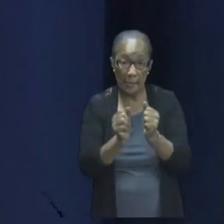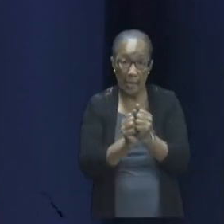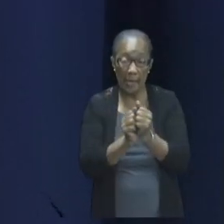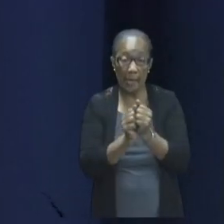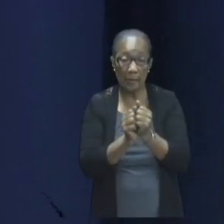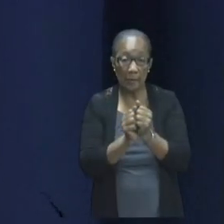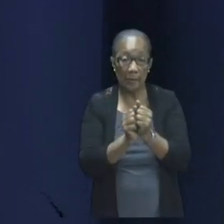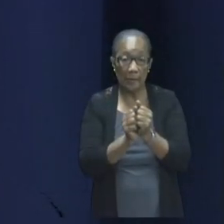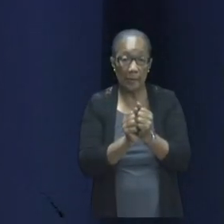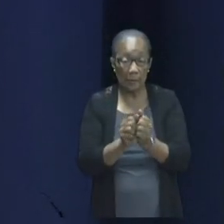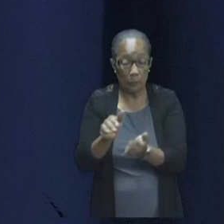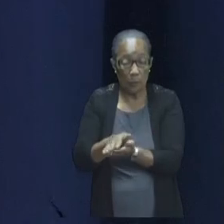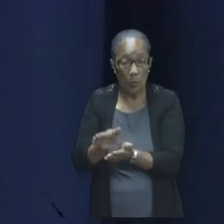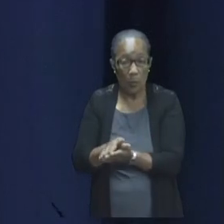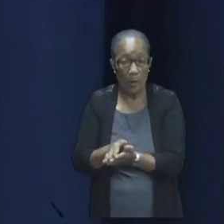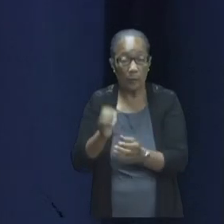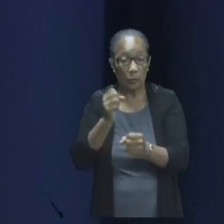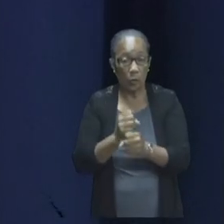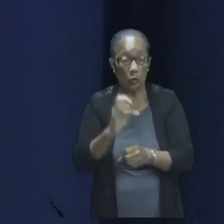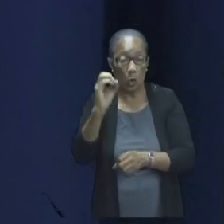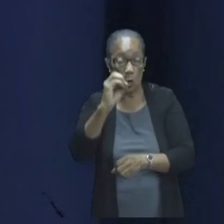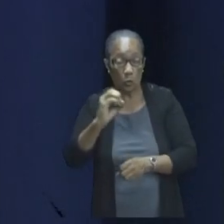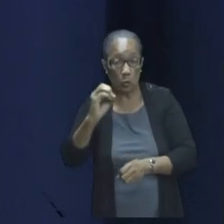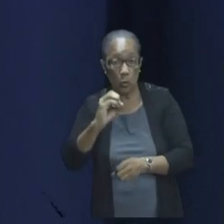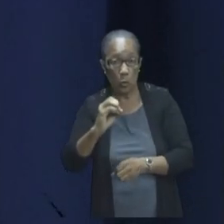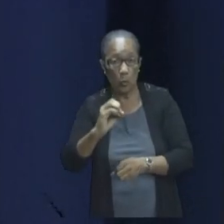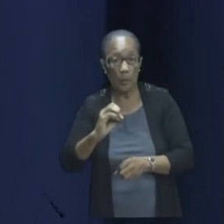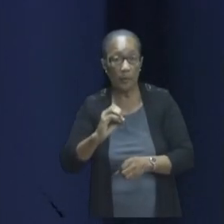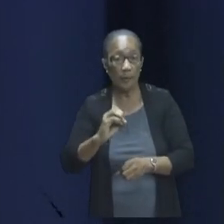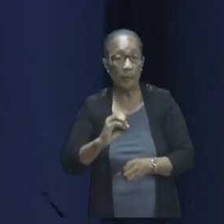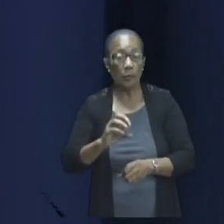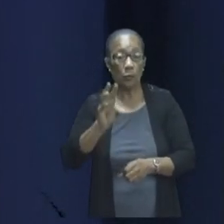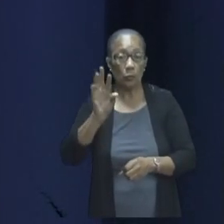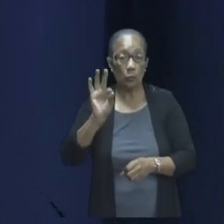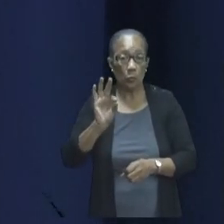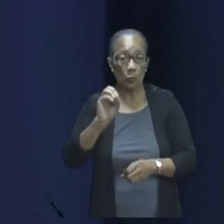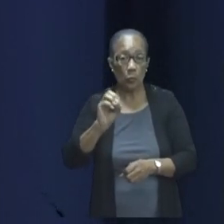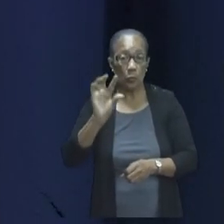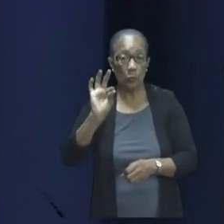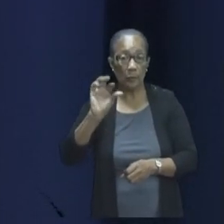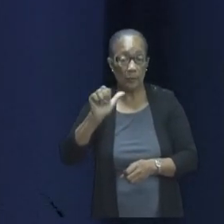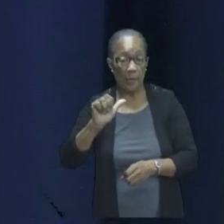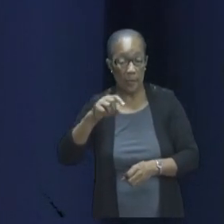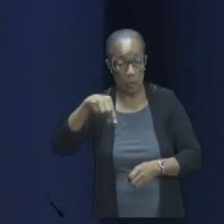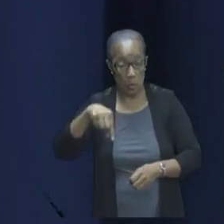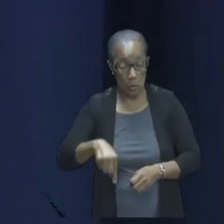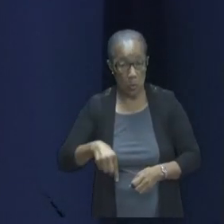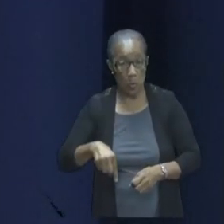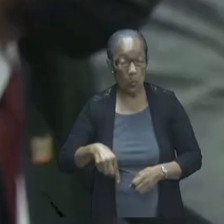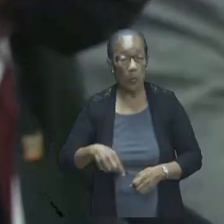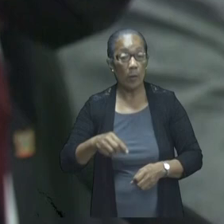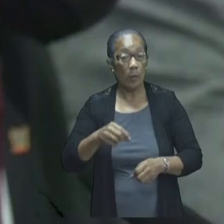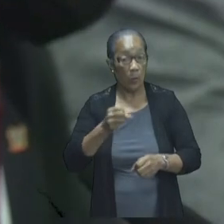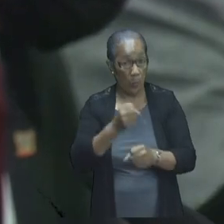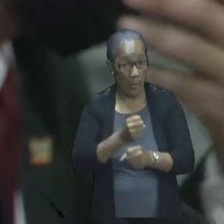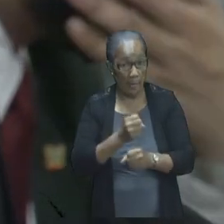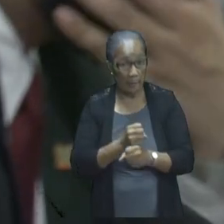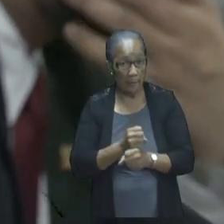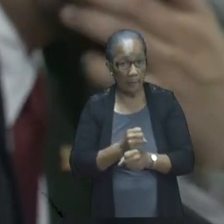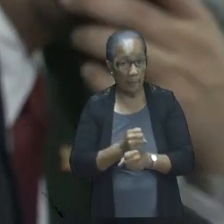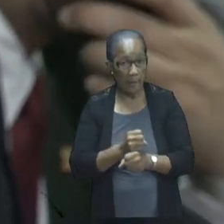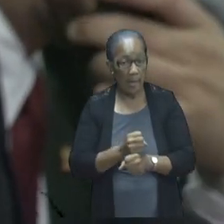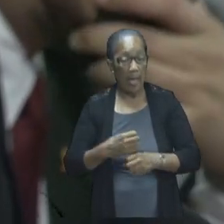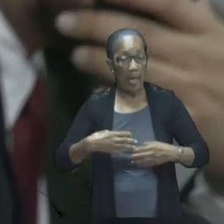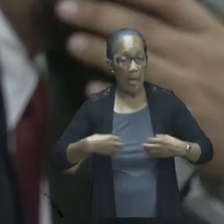oktober dacht ik zo salo totaal die is nu bezig de mensen in suriname hebben een bureau en suriname